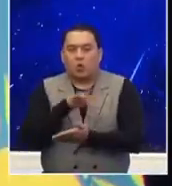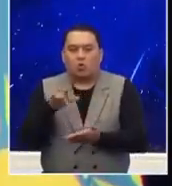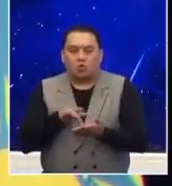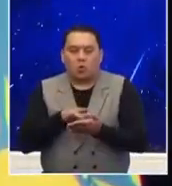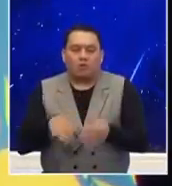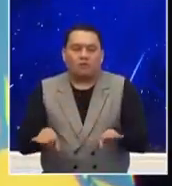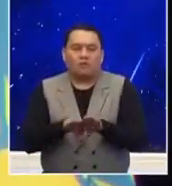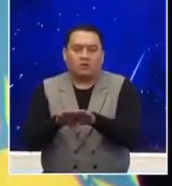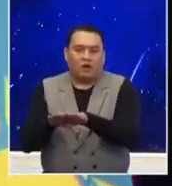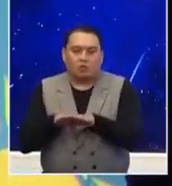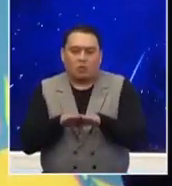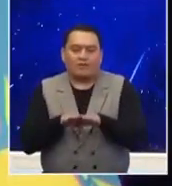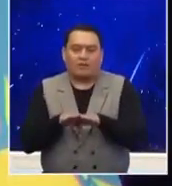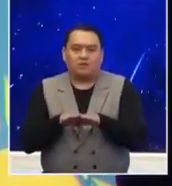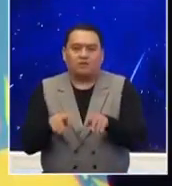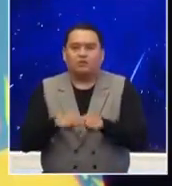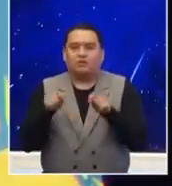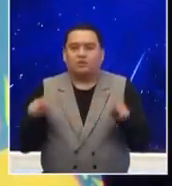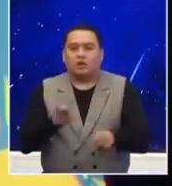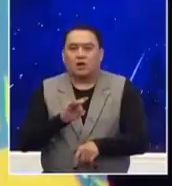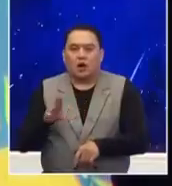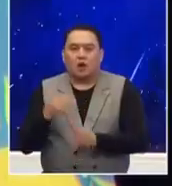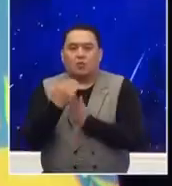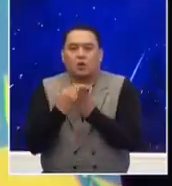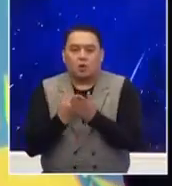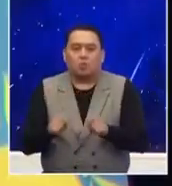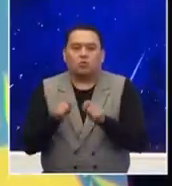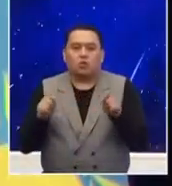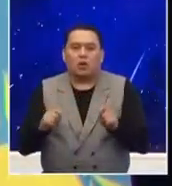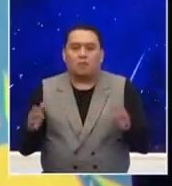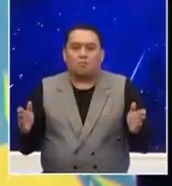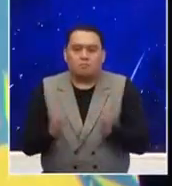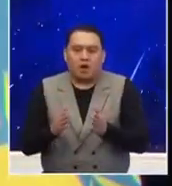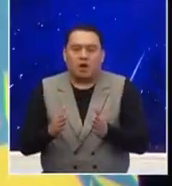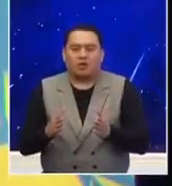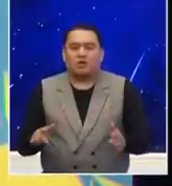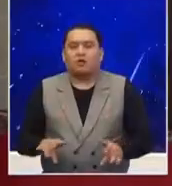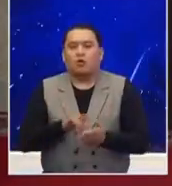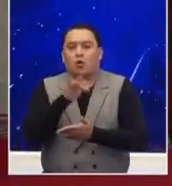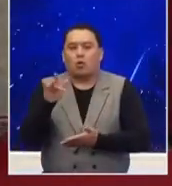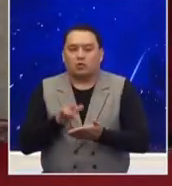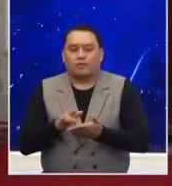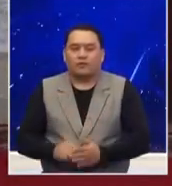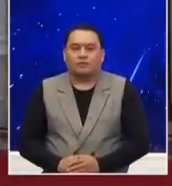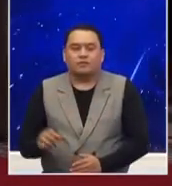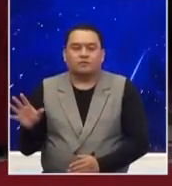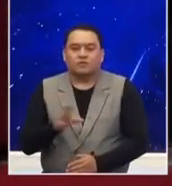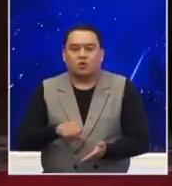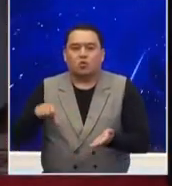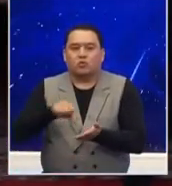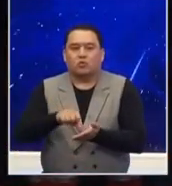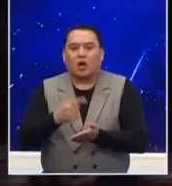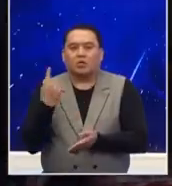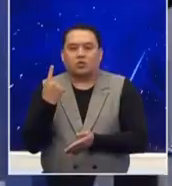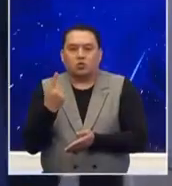эту проблему в отдельную и создадим республиканскую программу развития малых и моногородов, всех участников объединяет